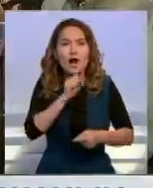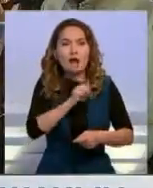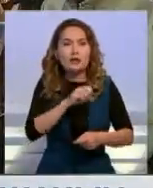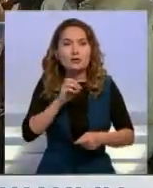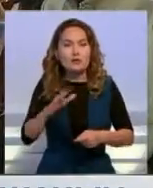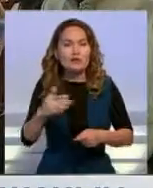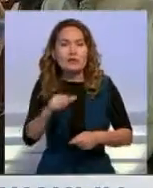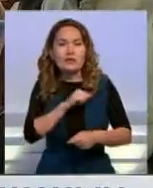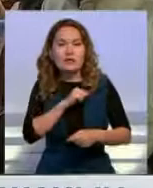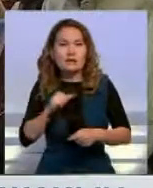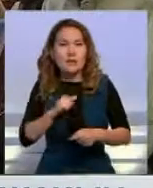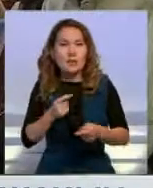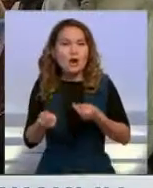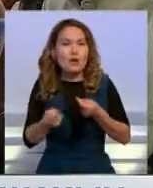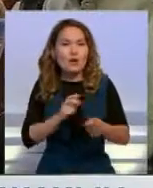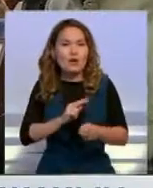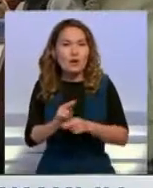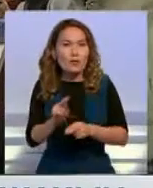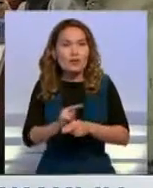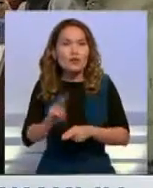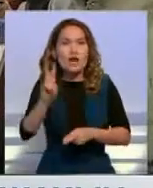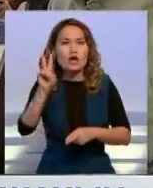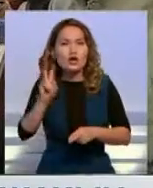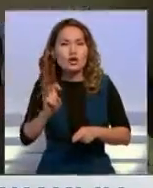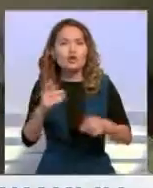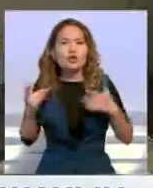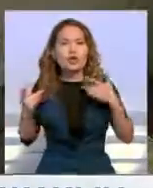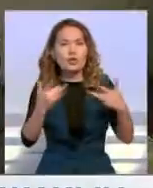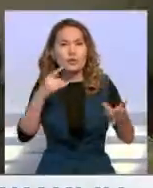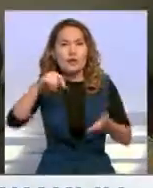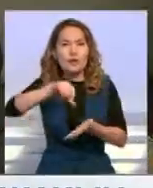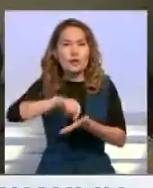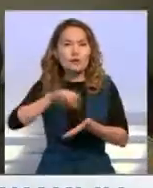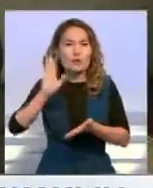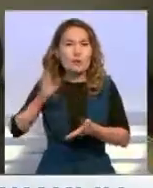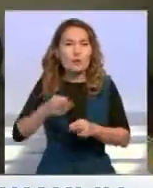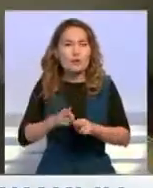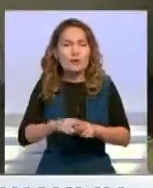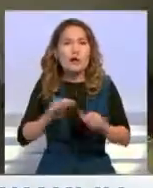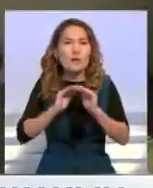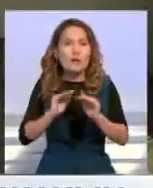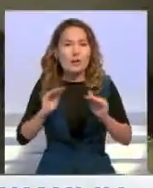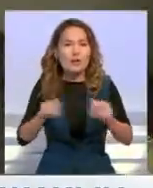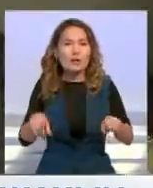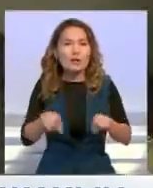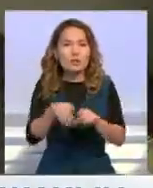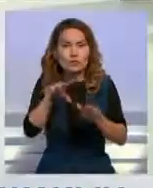Асылмұратова дайындаған. Спектакльге 200-ден астам өнерпаз қатысады, олардың көбі балалар.